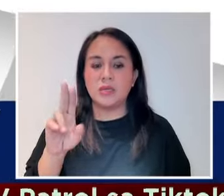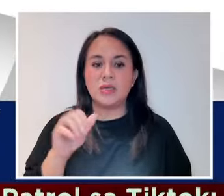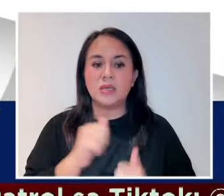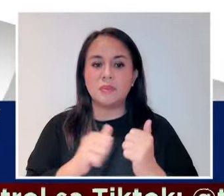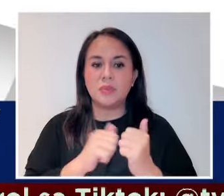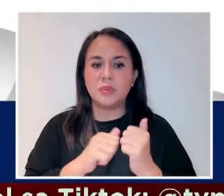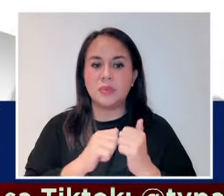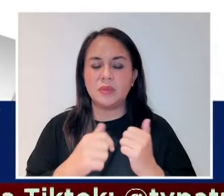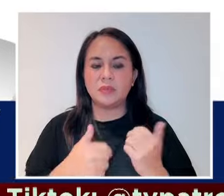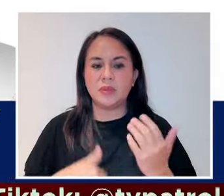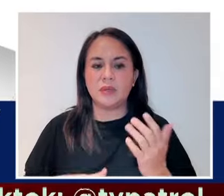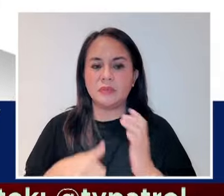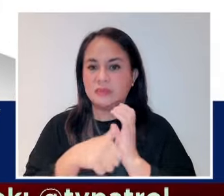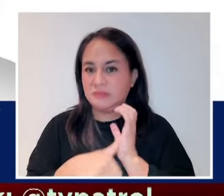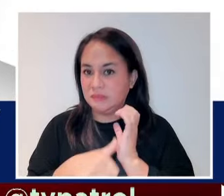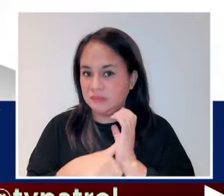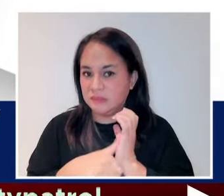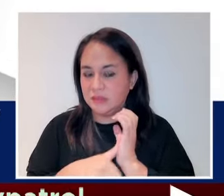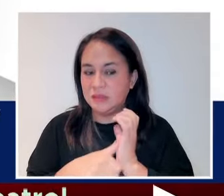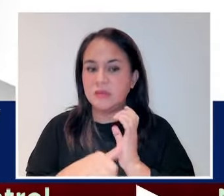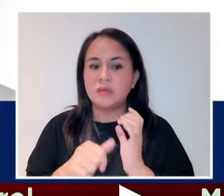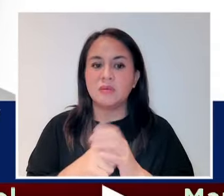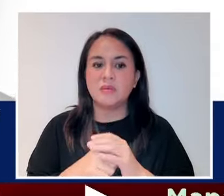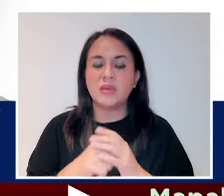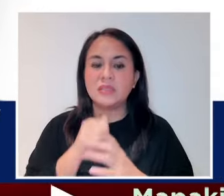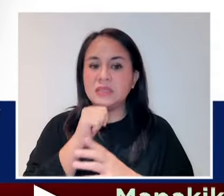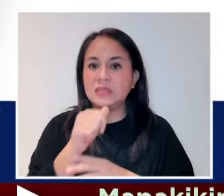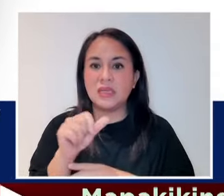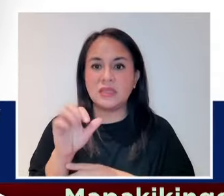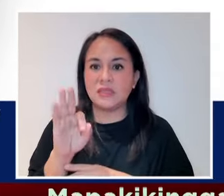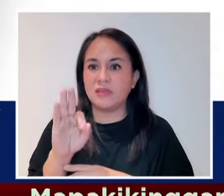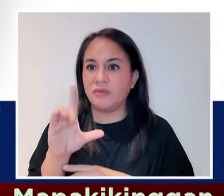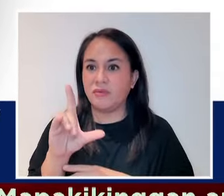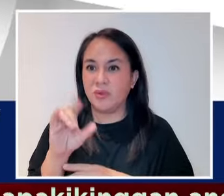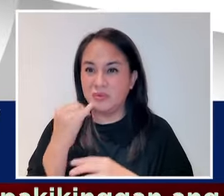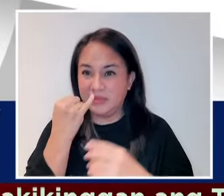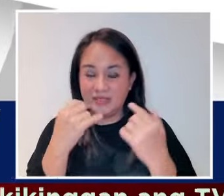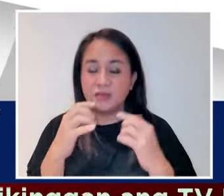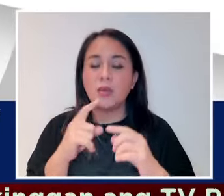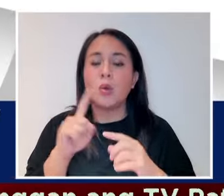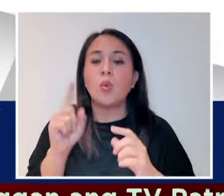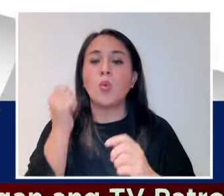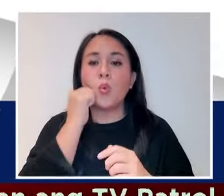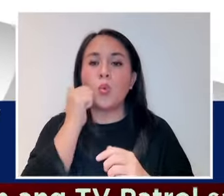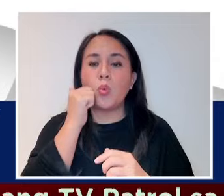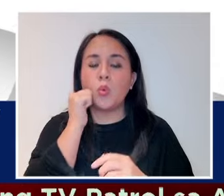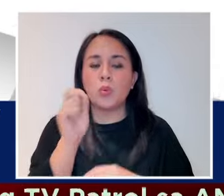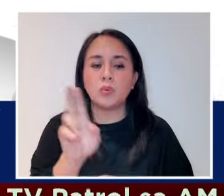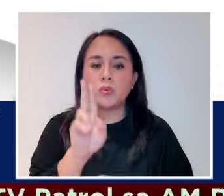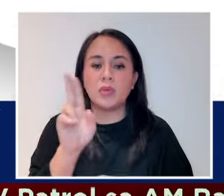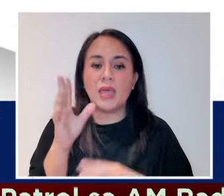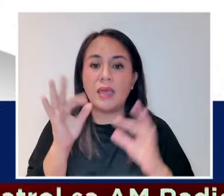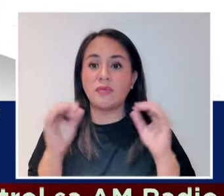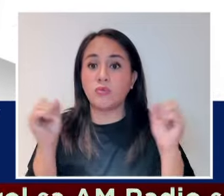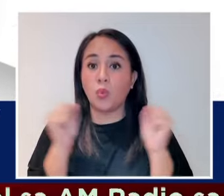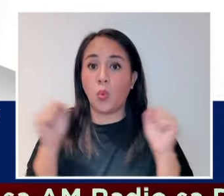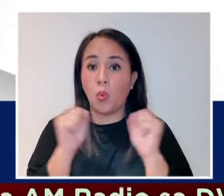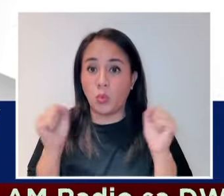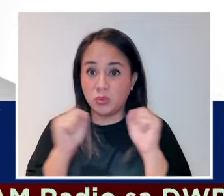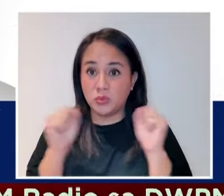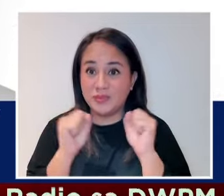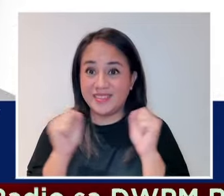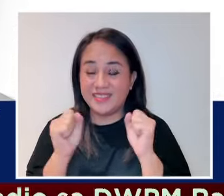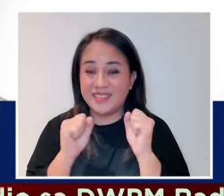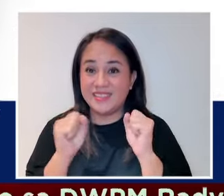intestinal flu that we call it. But they are not actually flu. But we always experience them, especially during the cold season. And